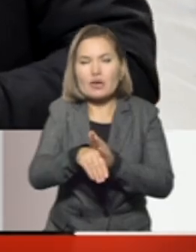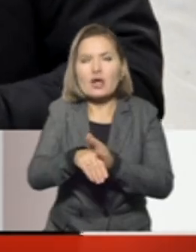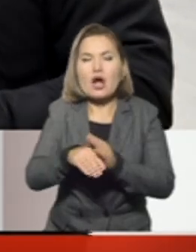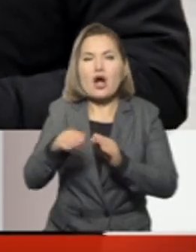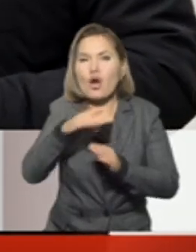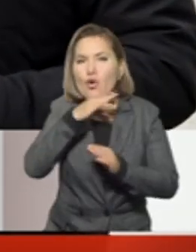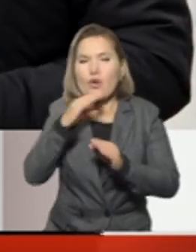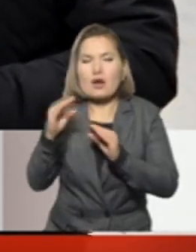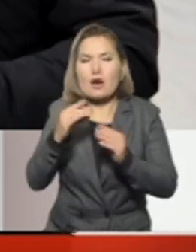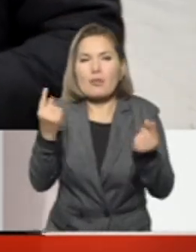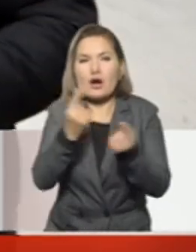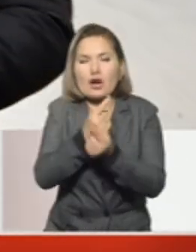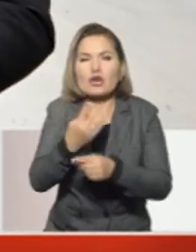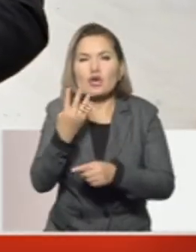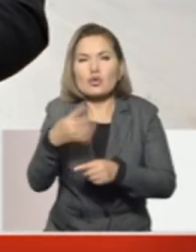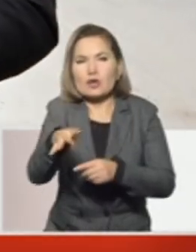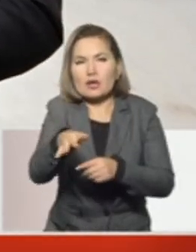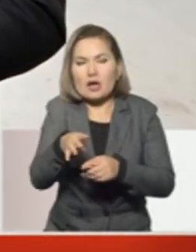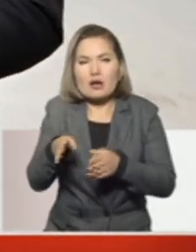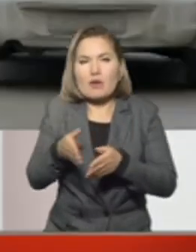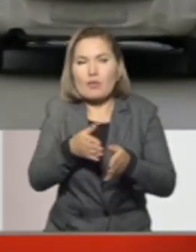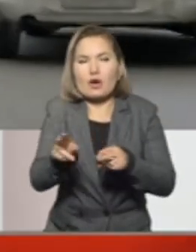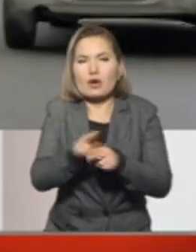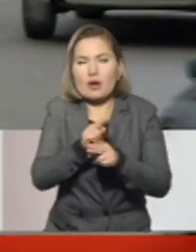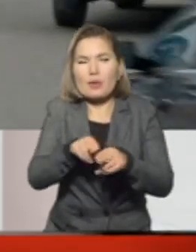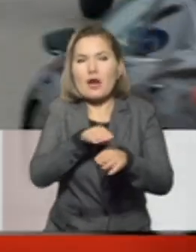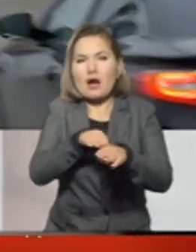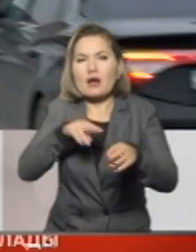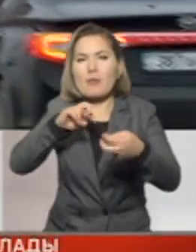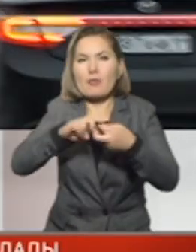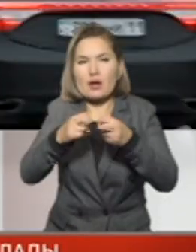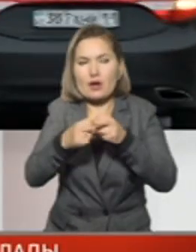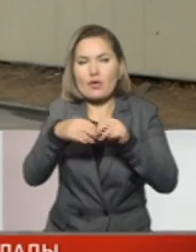жүретін 4 даңғыл жол кеңейтіліп, кептеліс мәселесі де